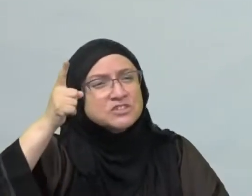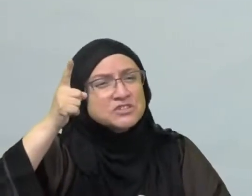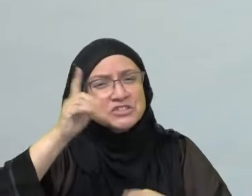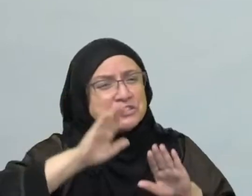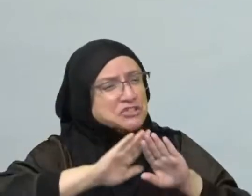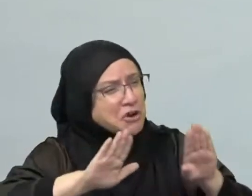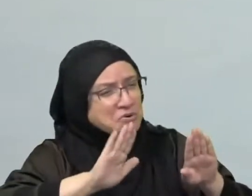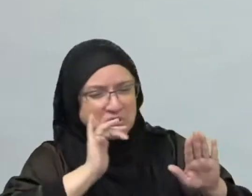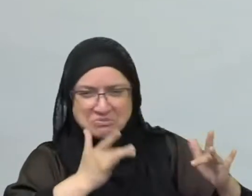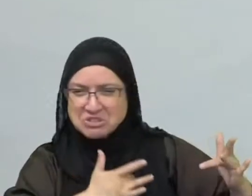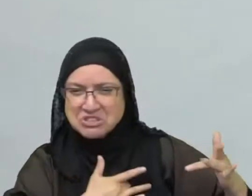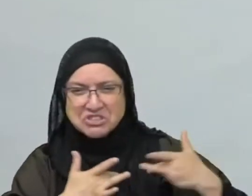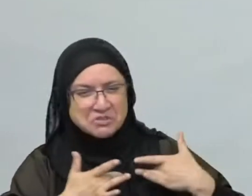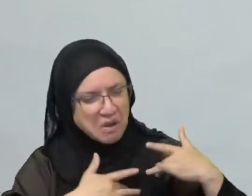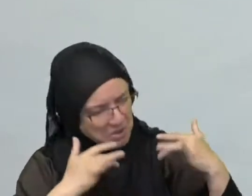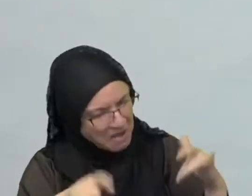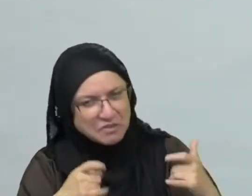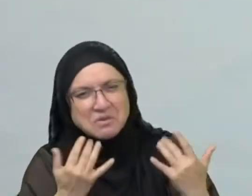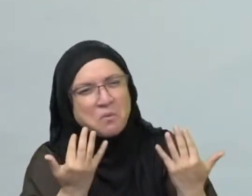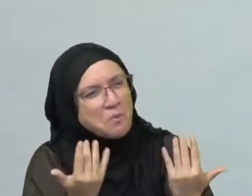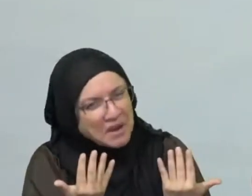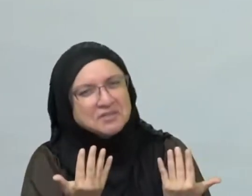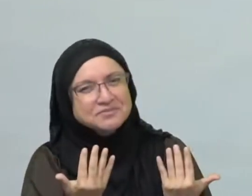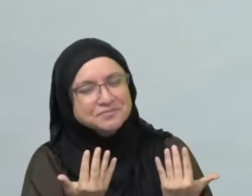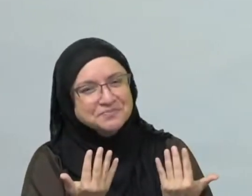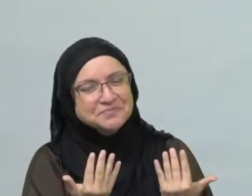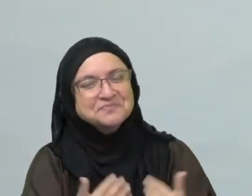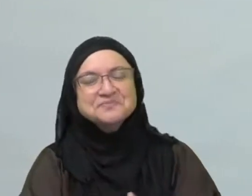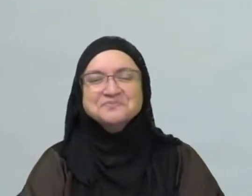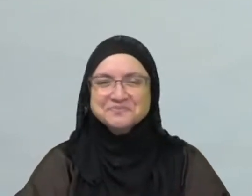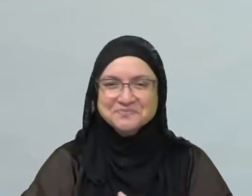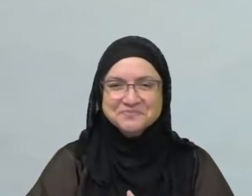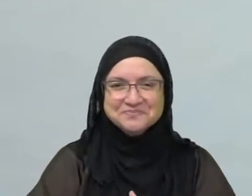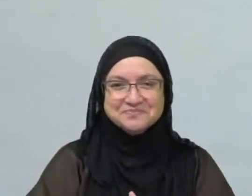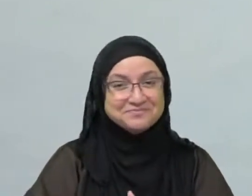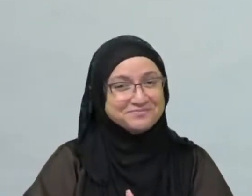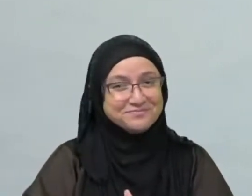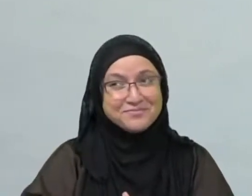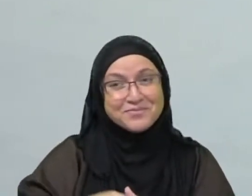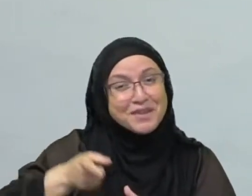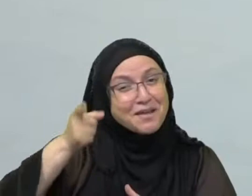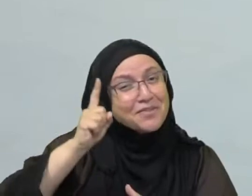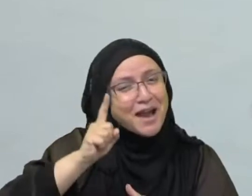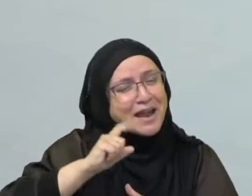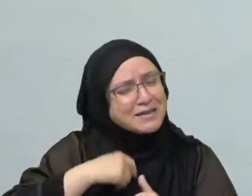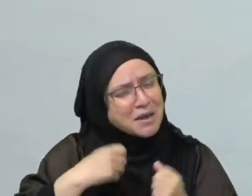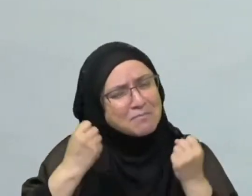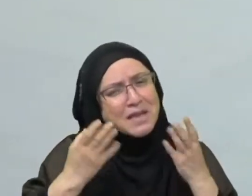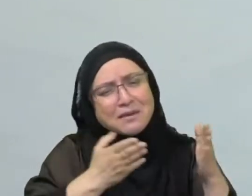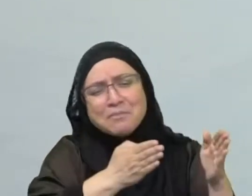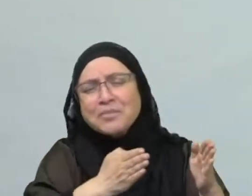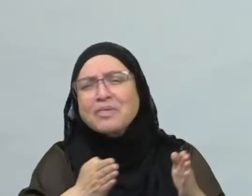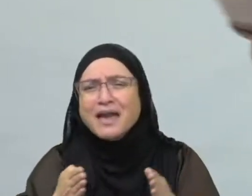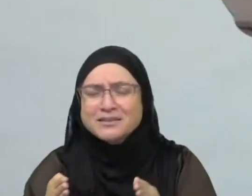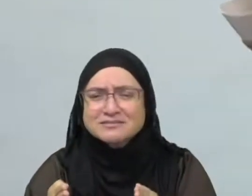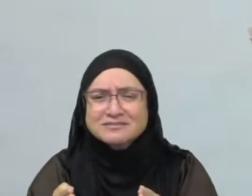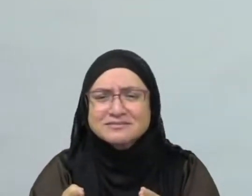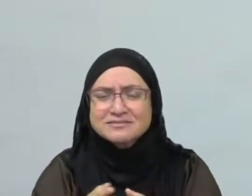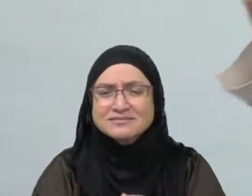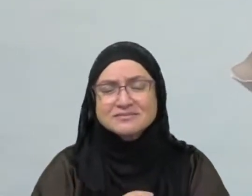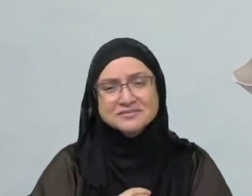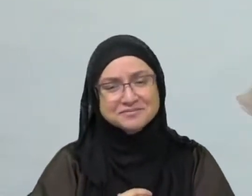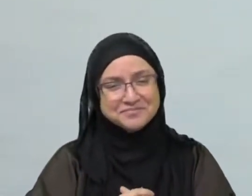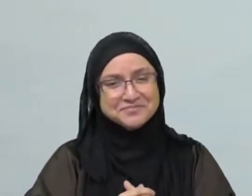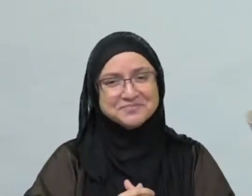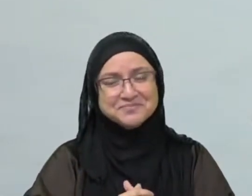minute, this is our victory parade. You're not supposed to respond. He says, لنا العزة ولا عزة لكم. We have عزة. He